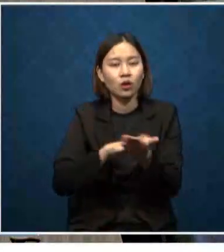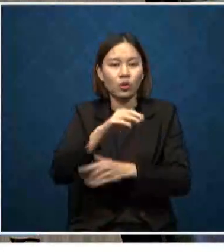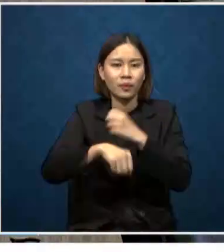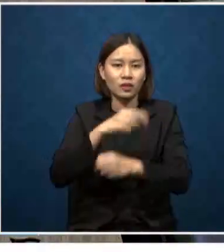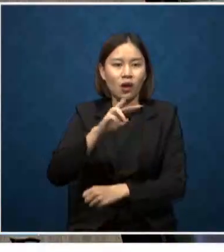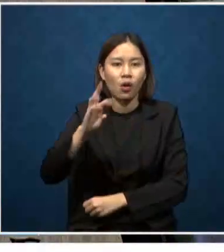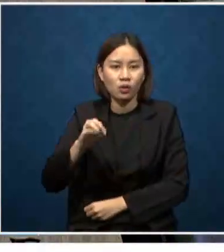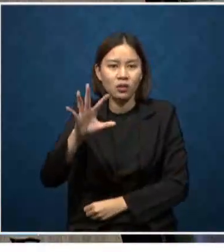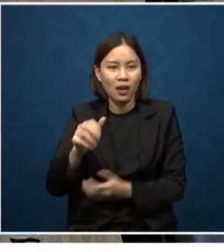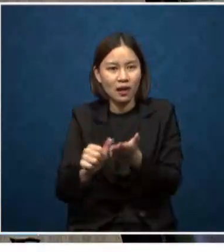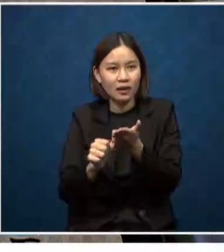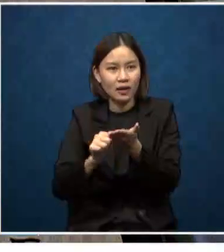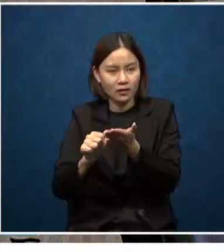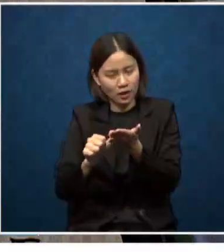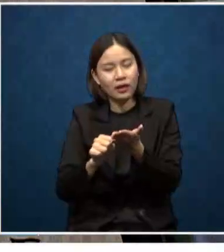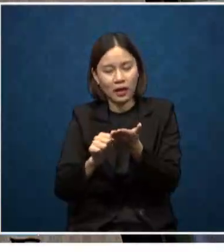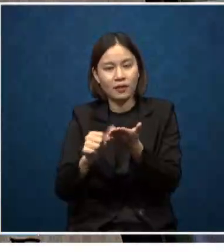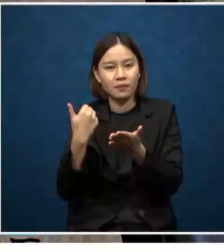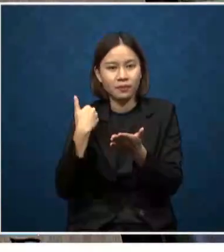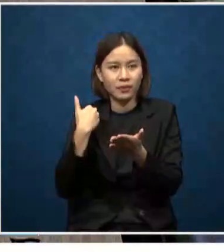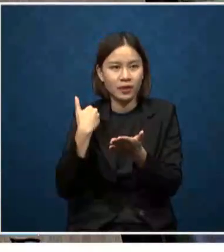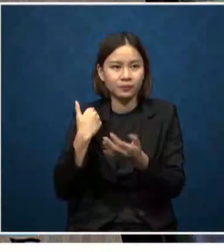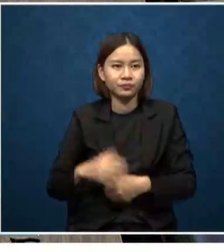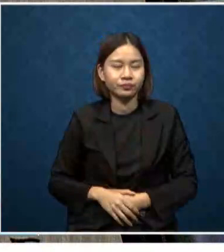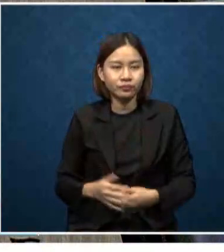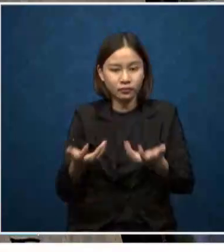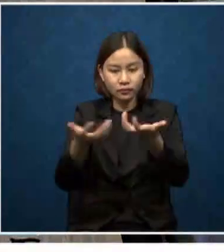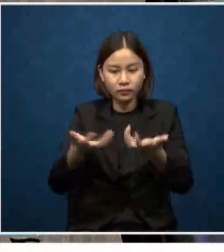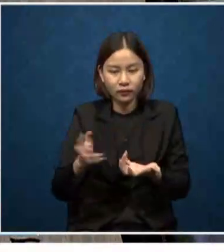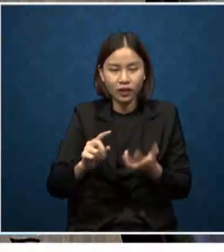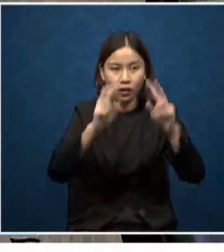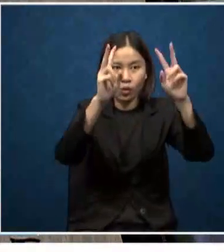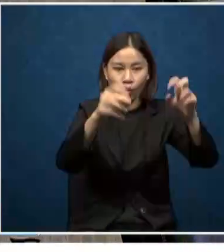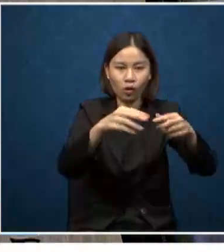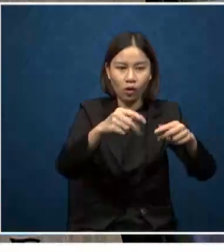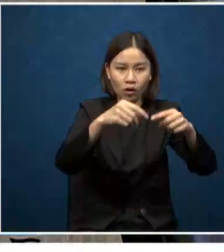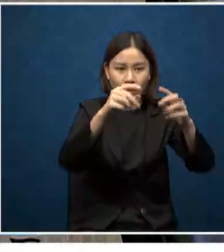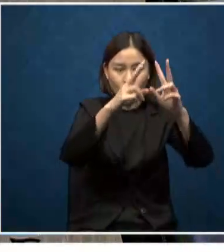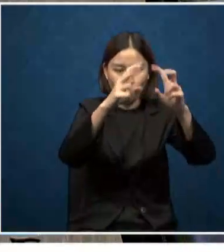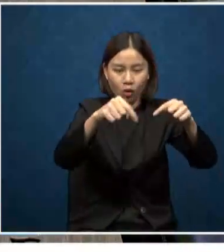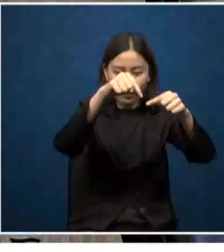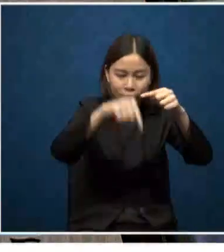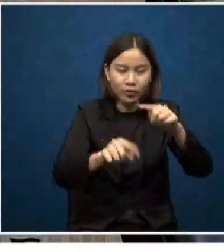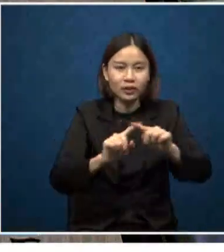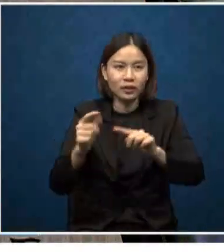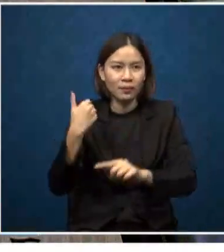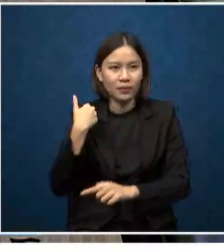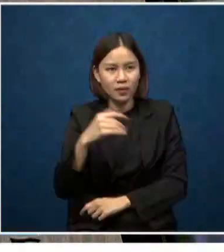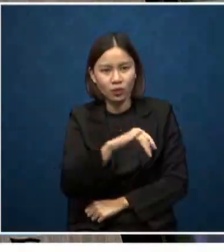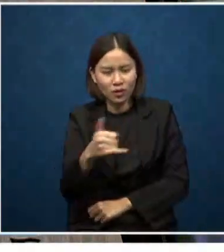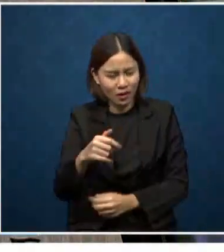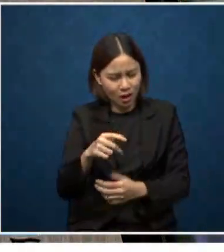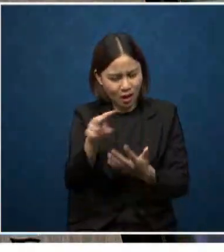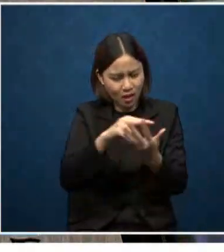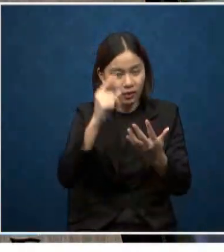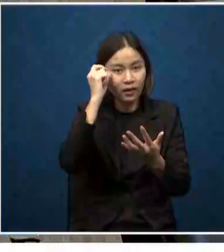เนี่ยท่านปรับไปพอสมควรท่านแยกแยะในเรื่องมีหัวข้อย่อยต่างๆมากมายเพราะฉะนั้นอ่านแล้วอาจจะอาจจะเข้าใจ